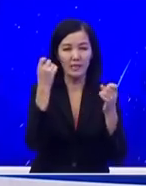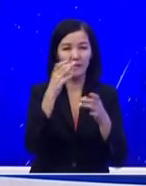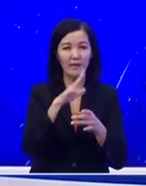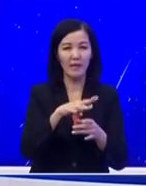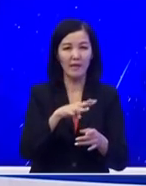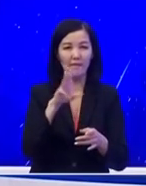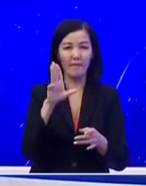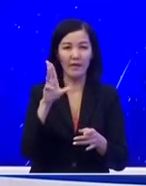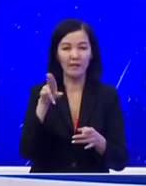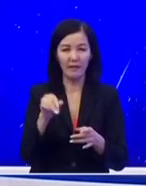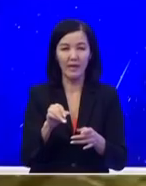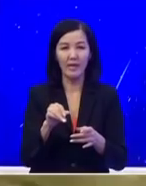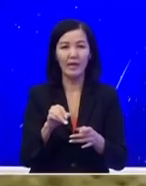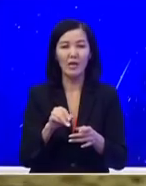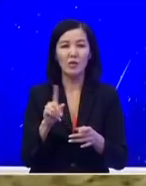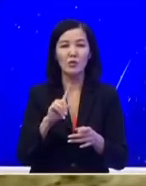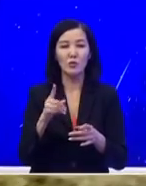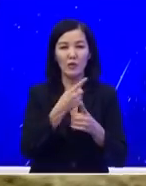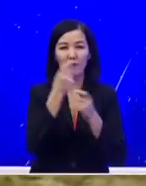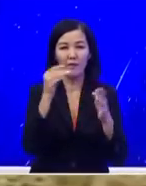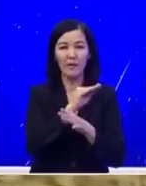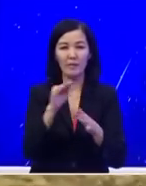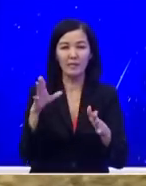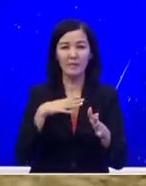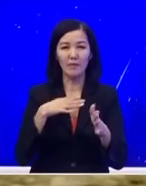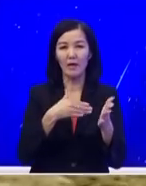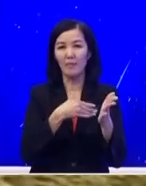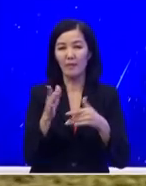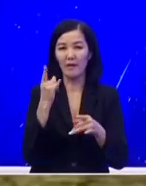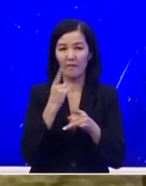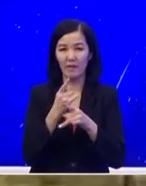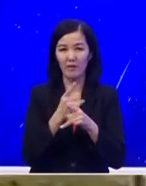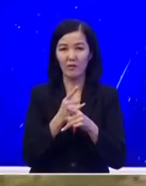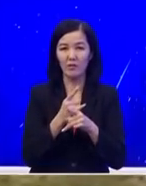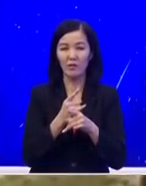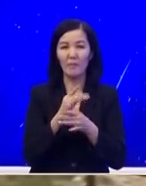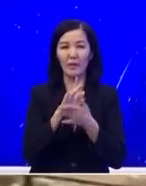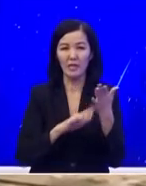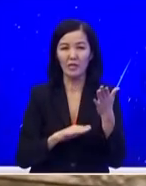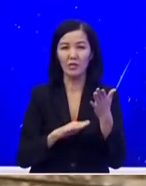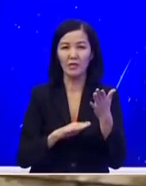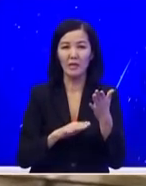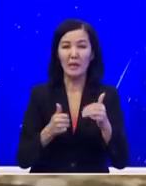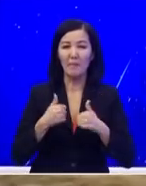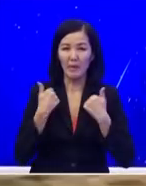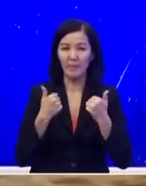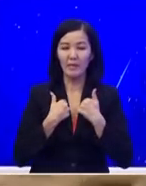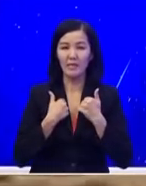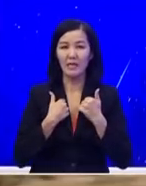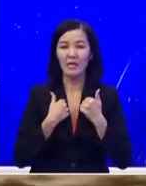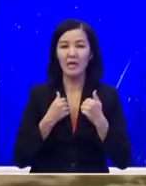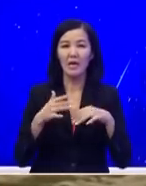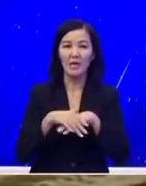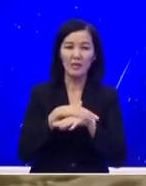МВД. Несмотря на то, что информация официально была опровергнута, отдельные лица продолжают предпринимать попытки ввести граждан в